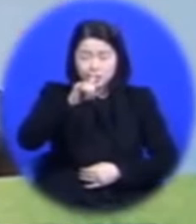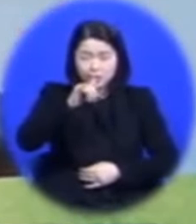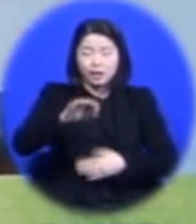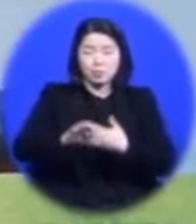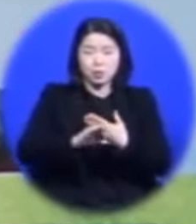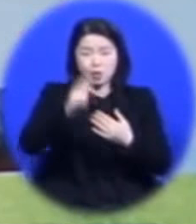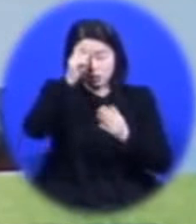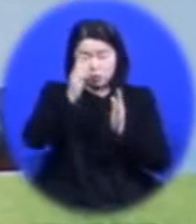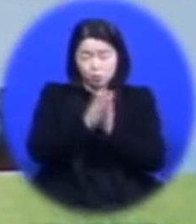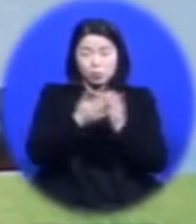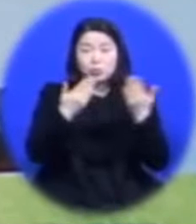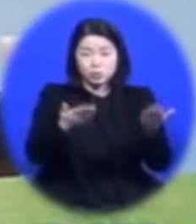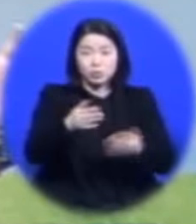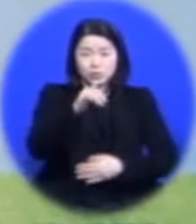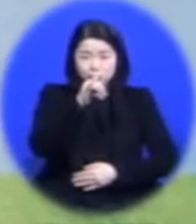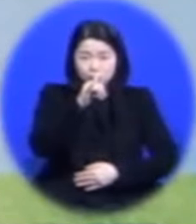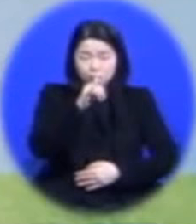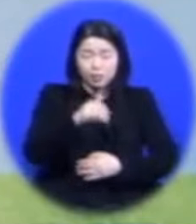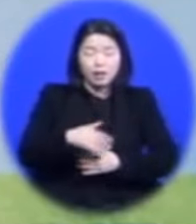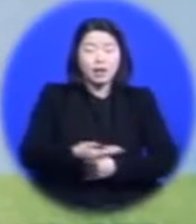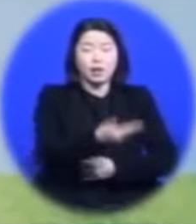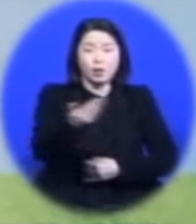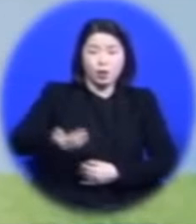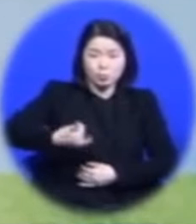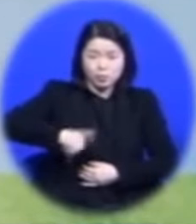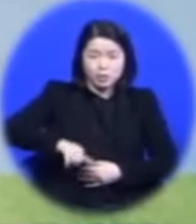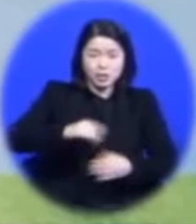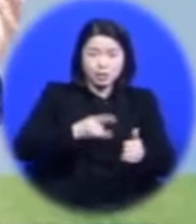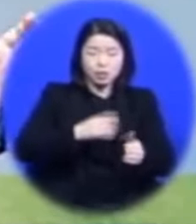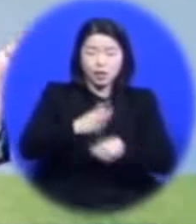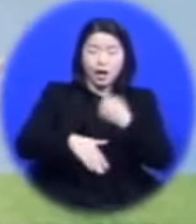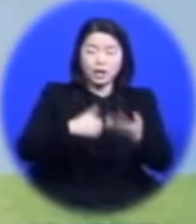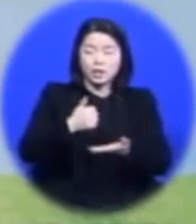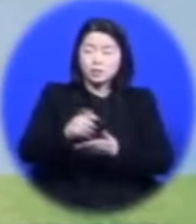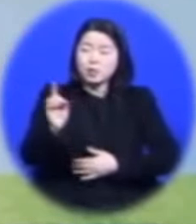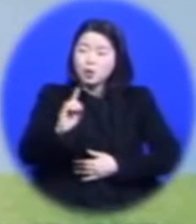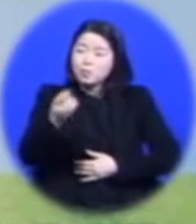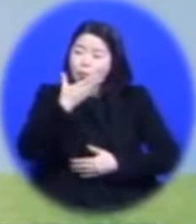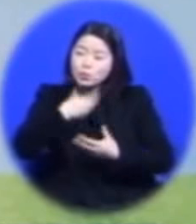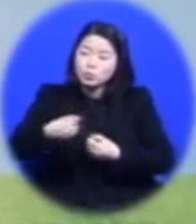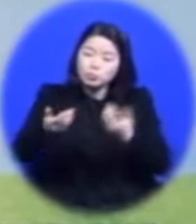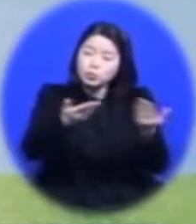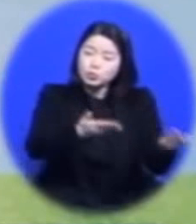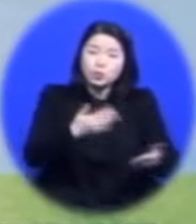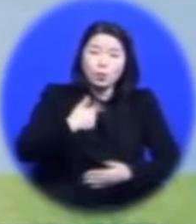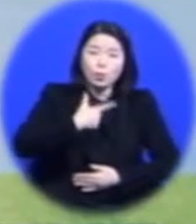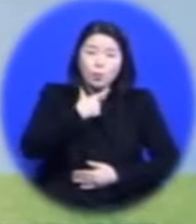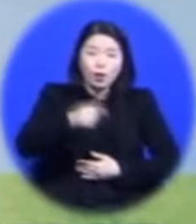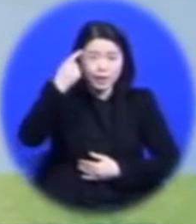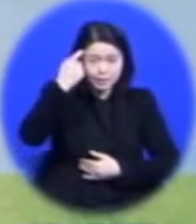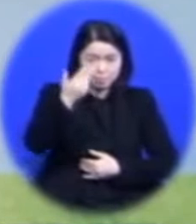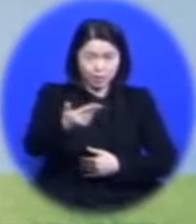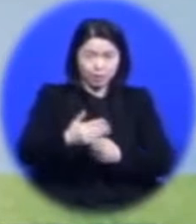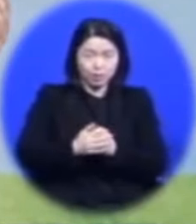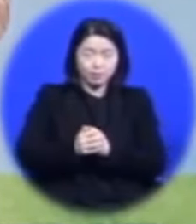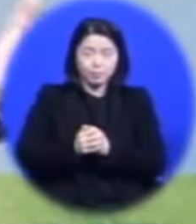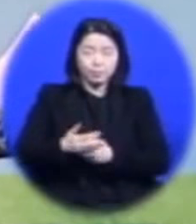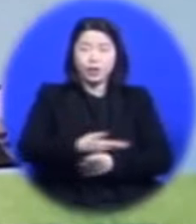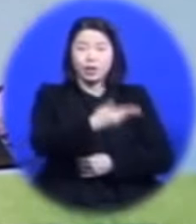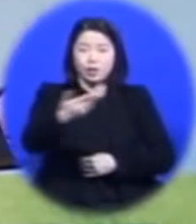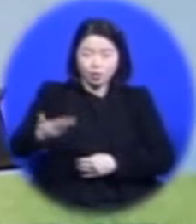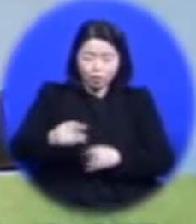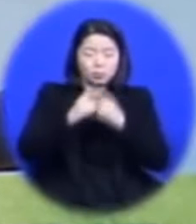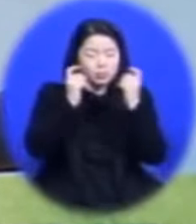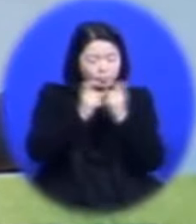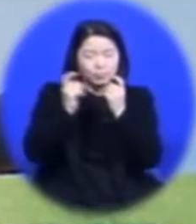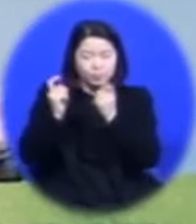기도하시겠습니다 여러분 자녀들에게 하나님이 무엇을 축복하기를 원하십니까 여러분 나름대로 다 있으실